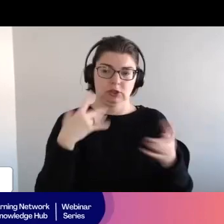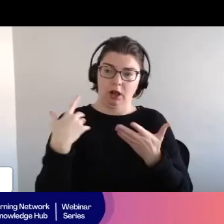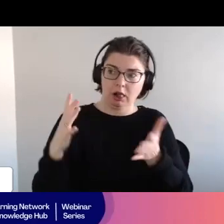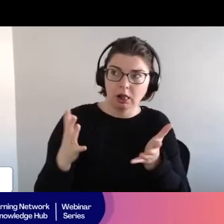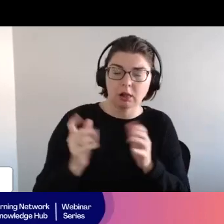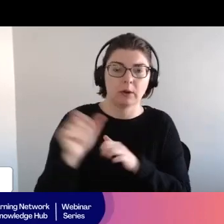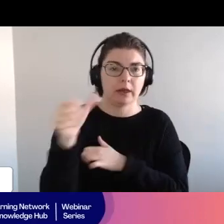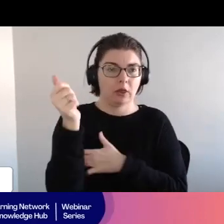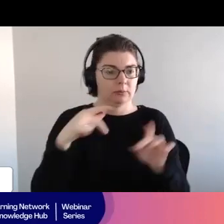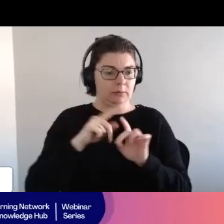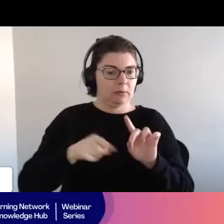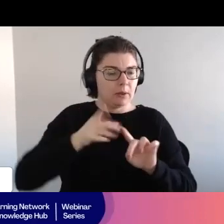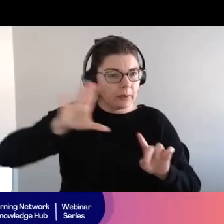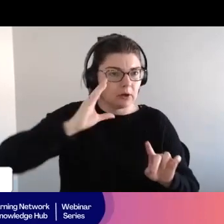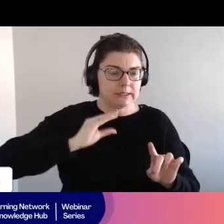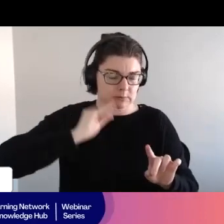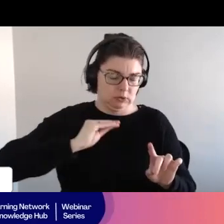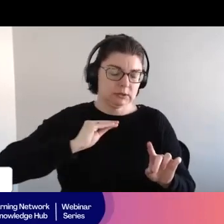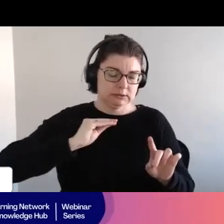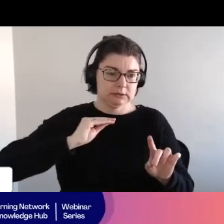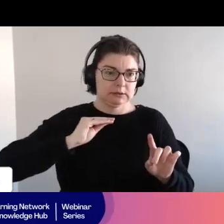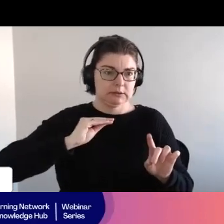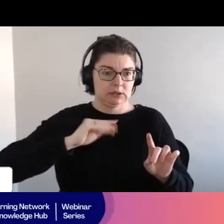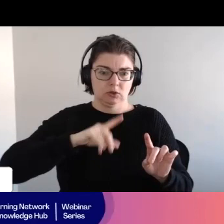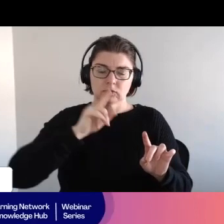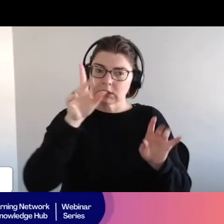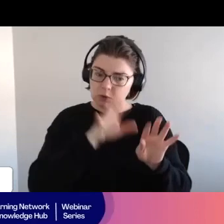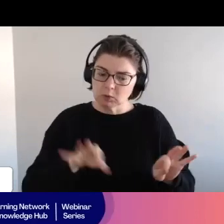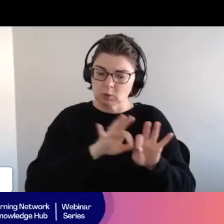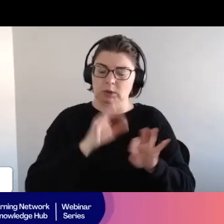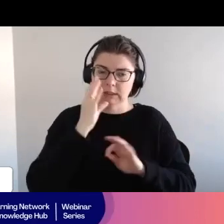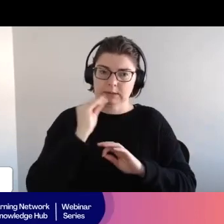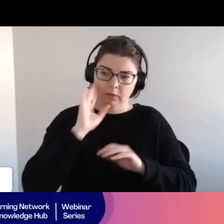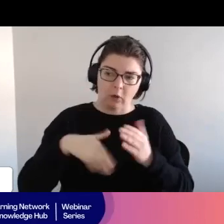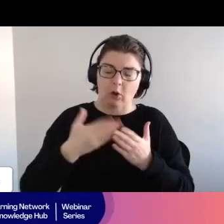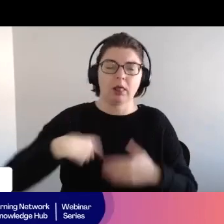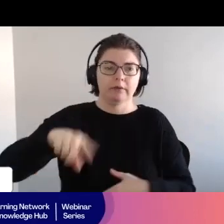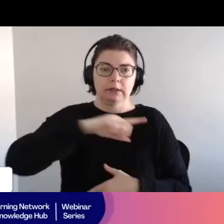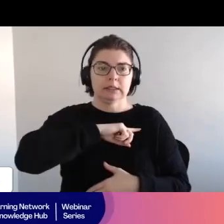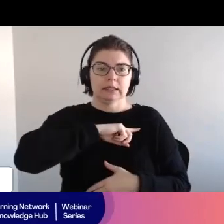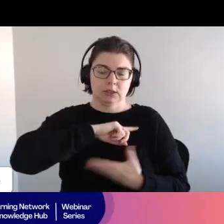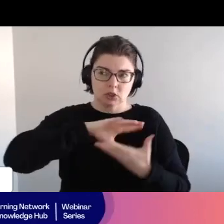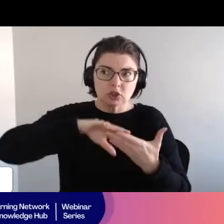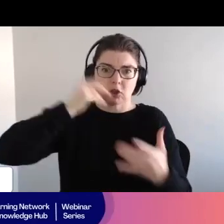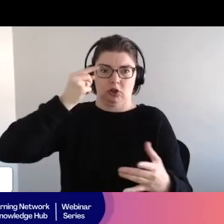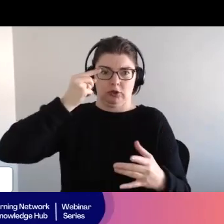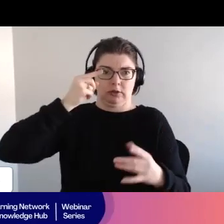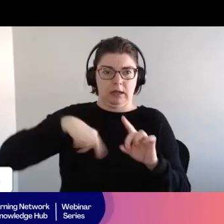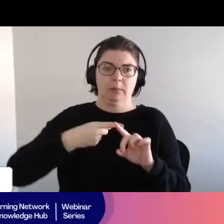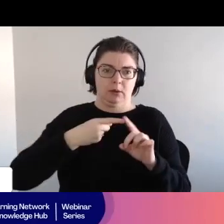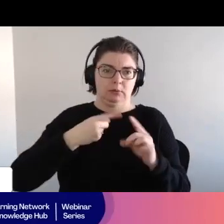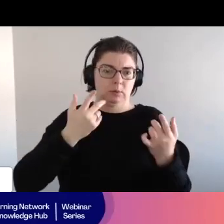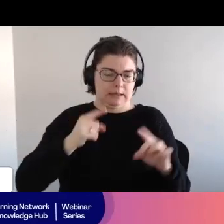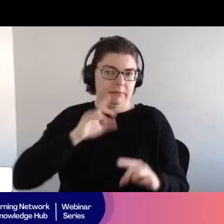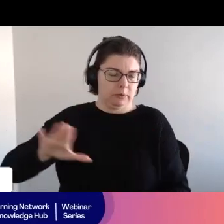dont qui ont déjà fait l'objet de discussion et ce sont des expériences très importantes pour nous tous